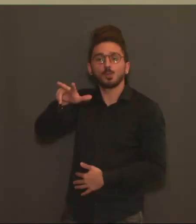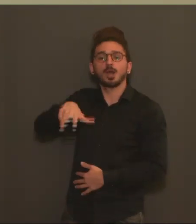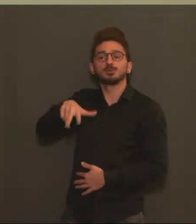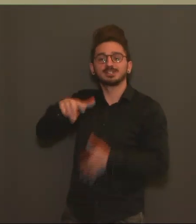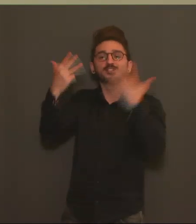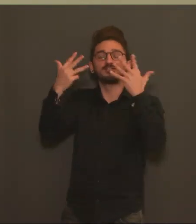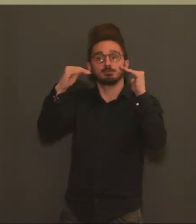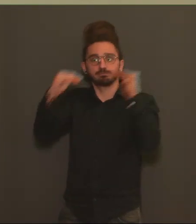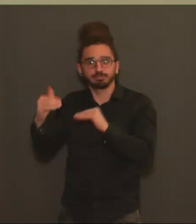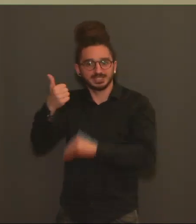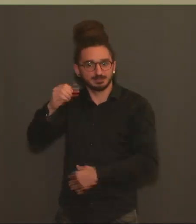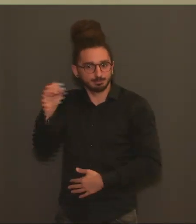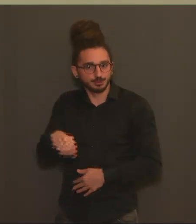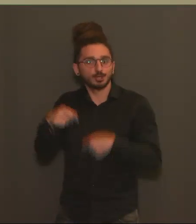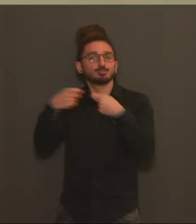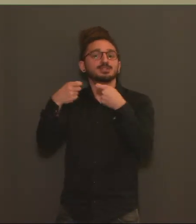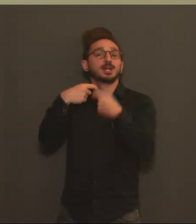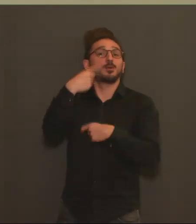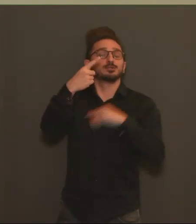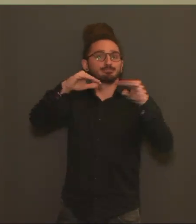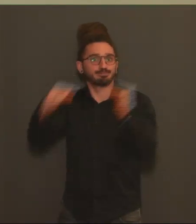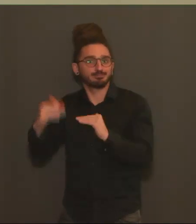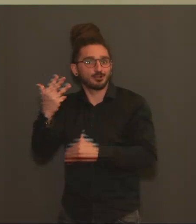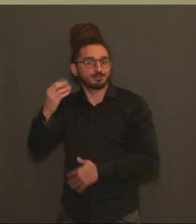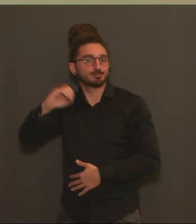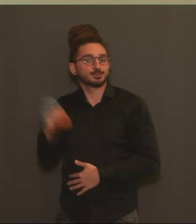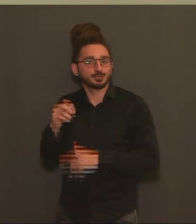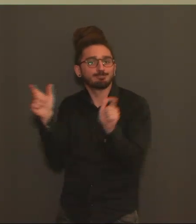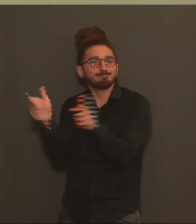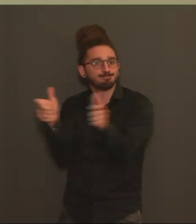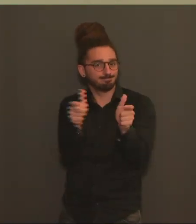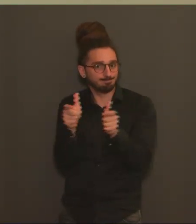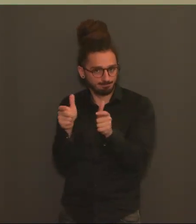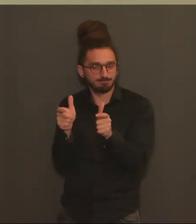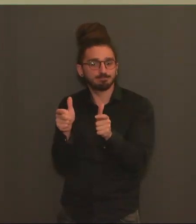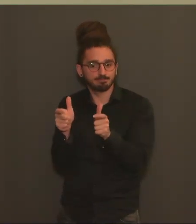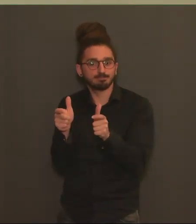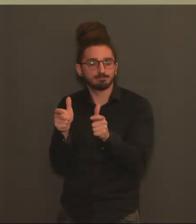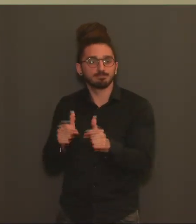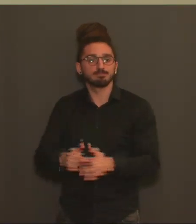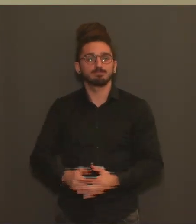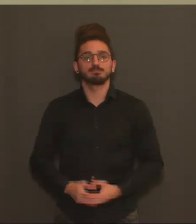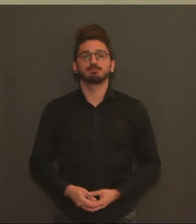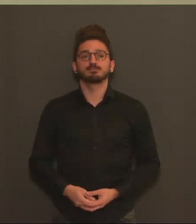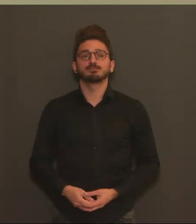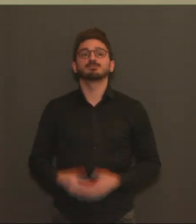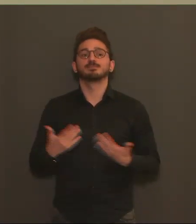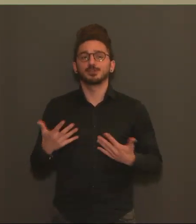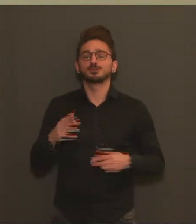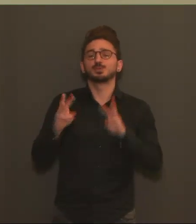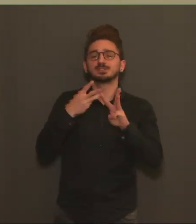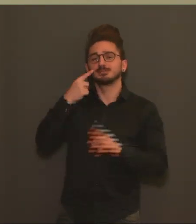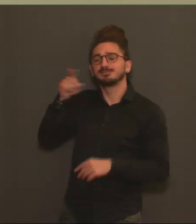9%. Le troisième graphique va aller exactement dans le même sens. Et vous voyez qu'on ne pourrait pas aller mieux, je dirais, que cela, puisque si